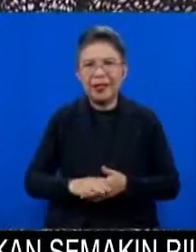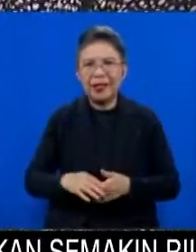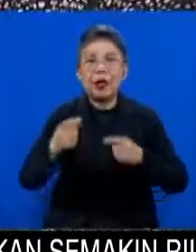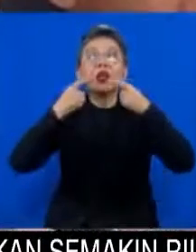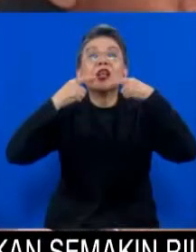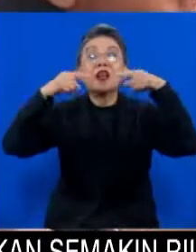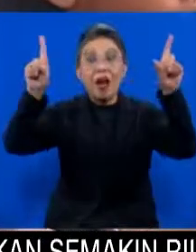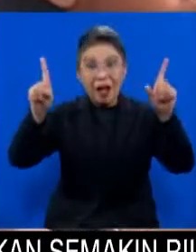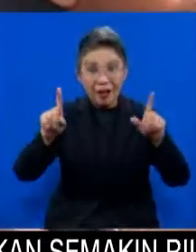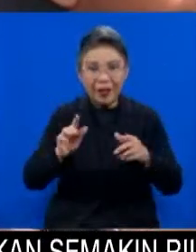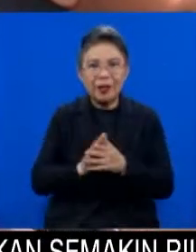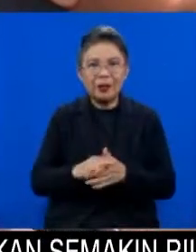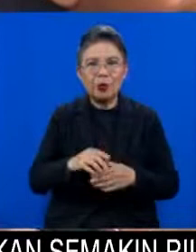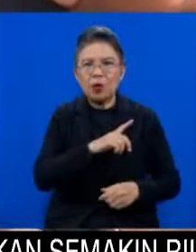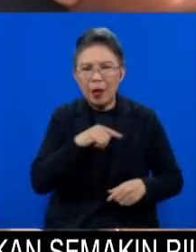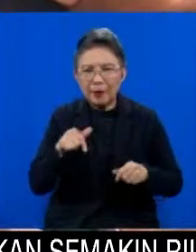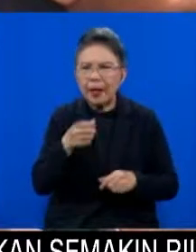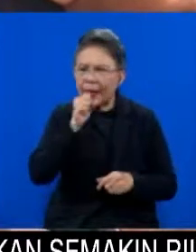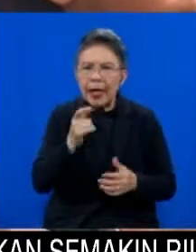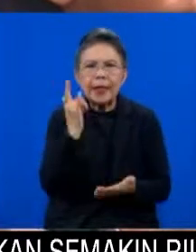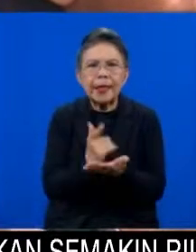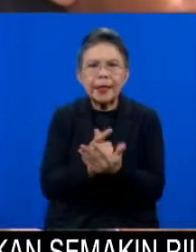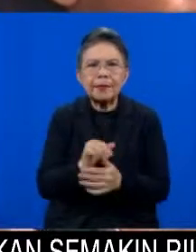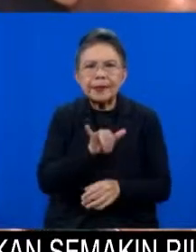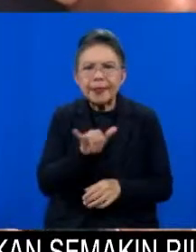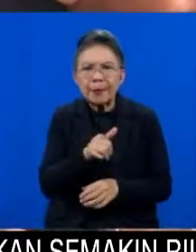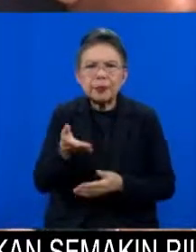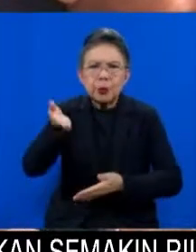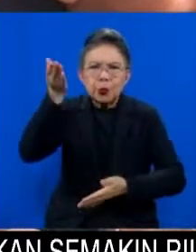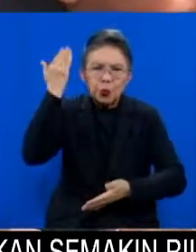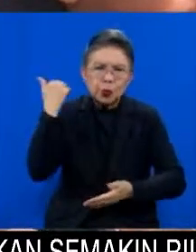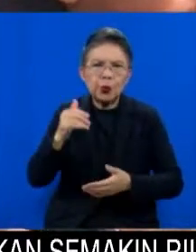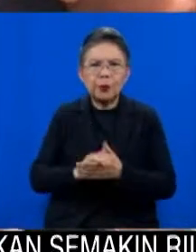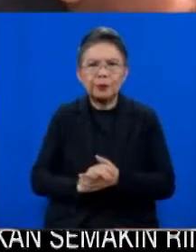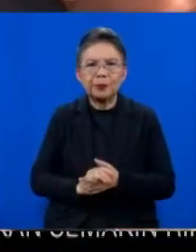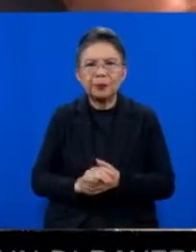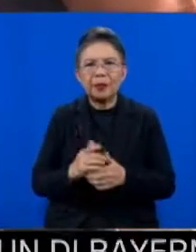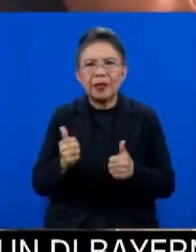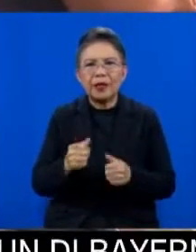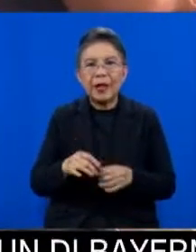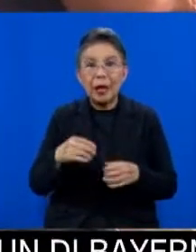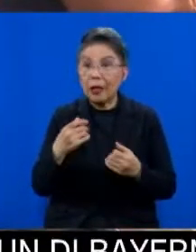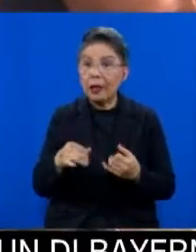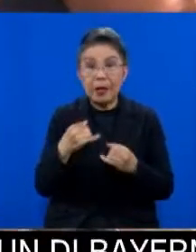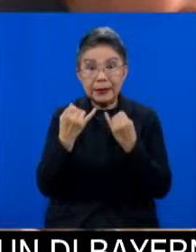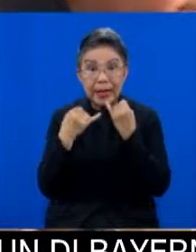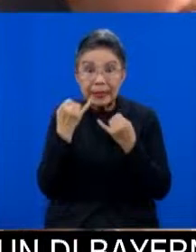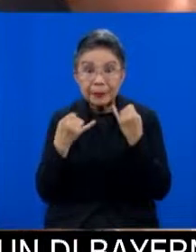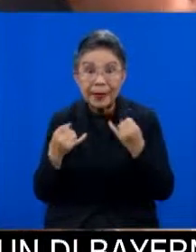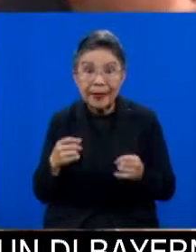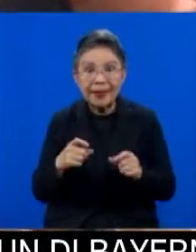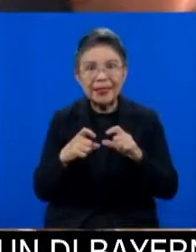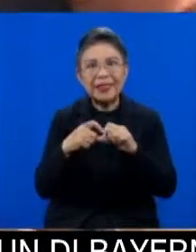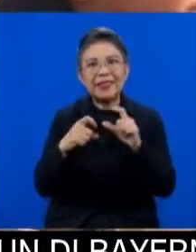legend, terus juga udah lama dan rasanya katanya enak banget. Yang best seller sih katanya yang spaghetti ya, makanya aku penasaran gitu